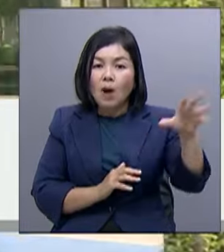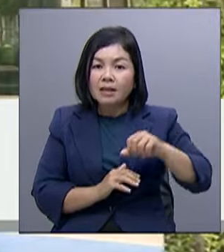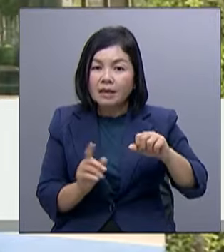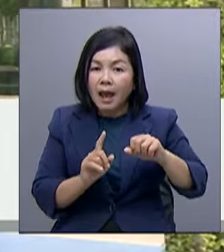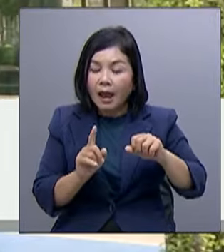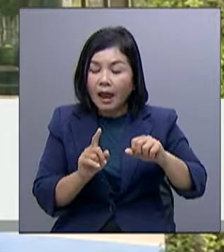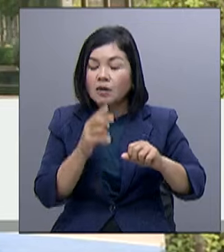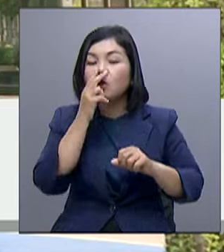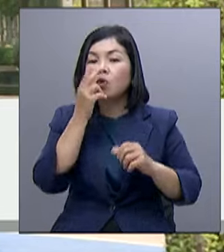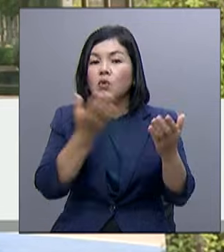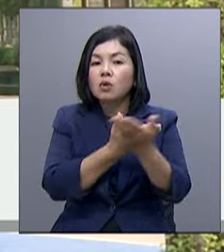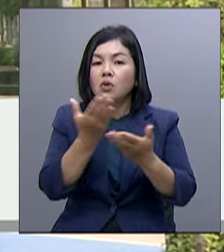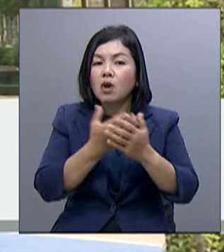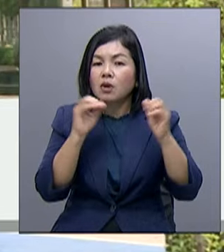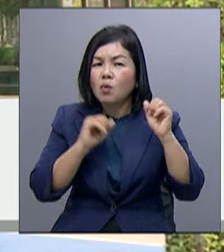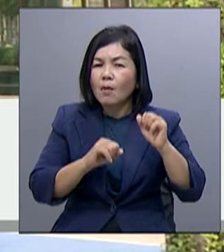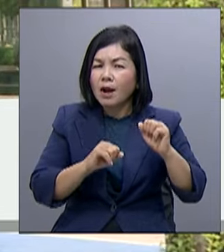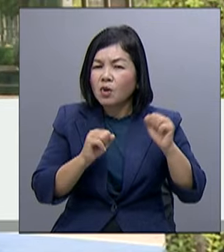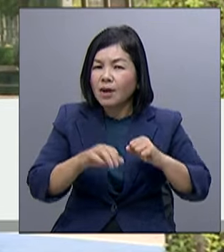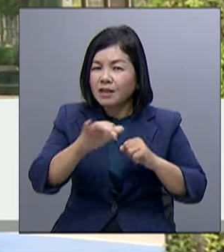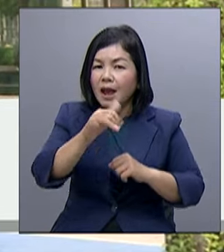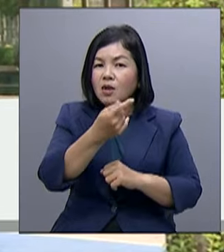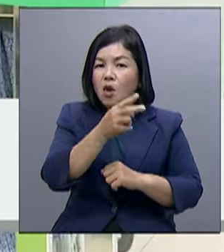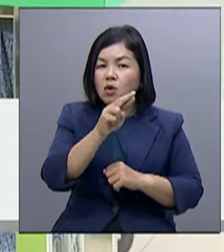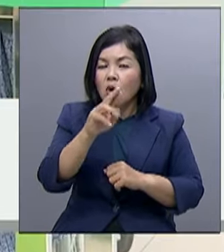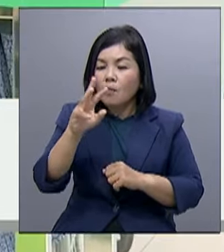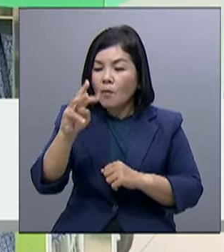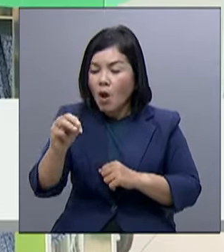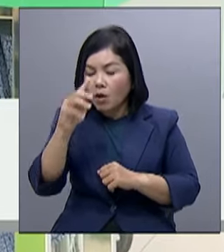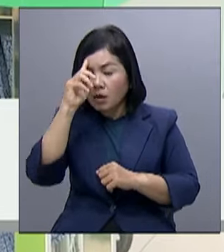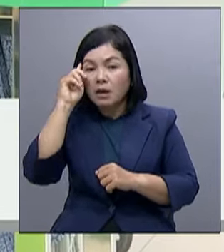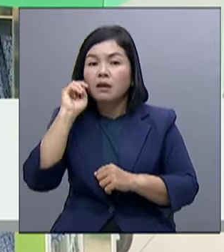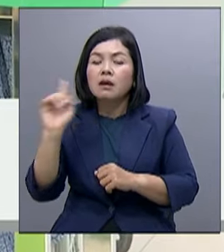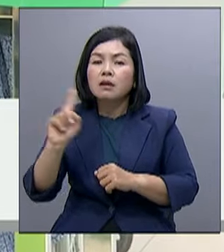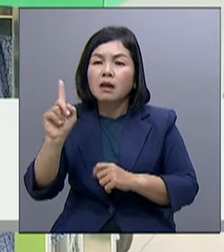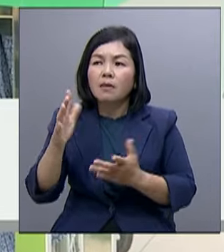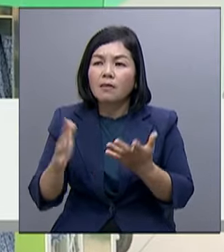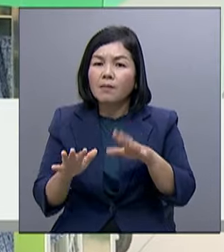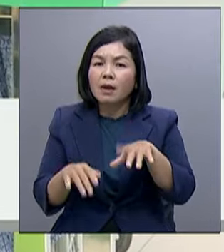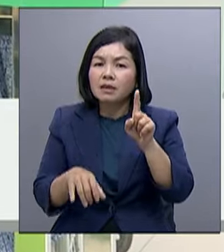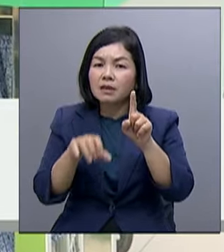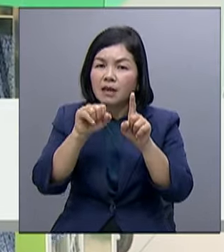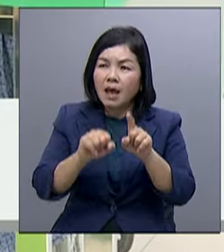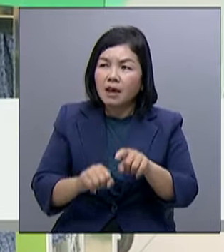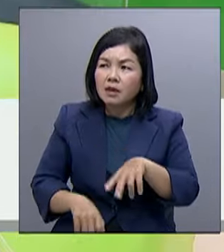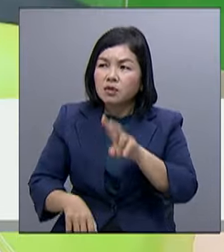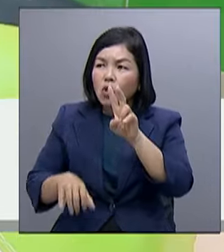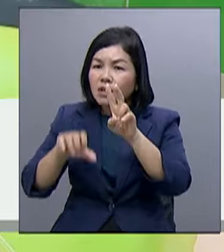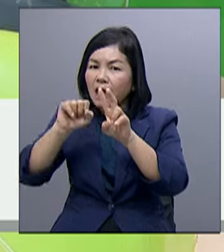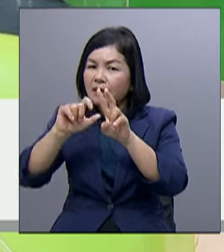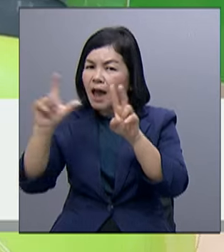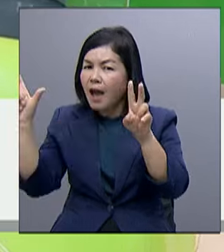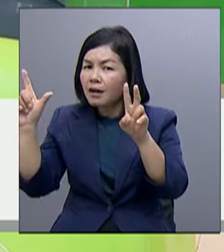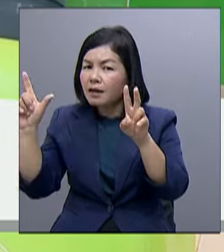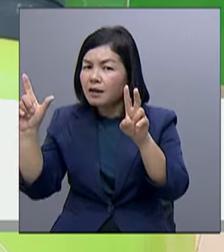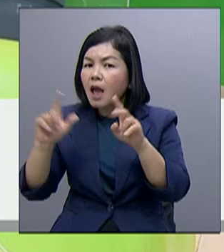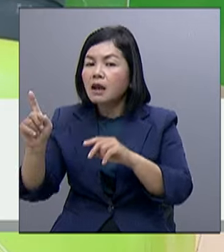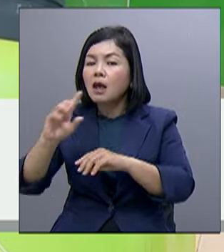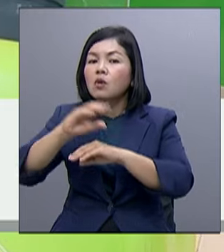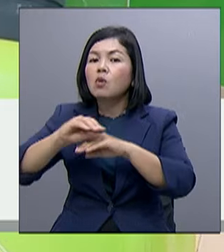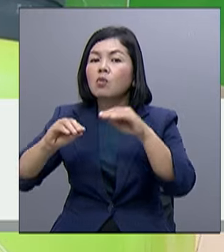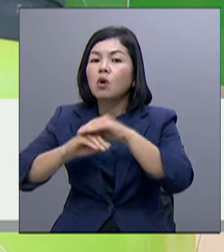กรอบวงเงินแหล่งเงินไปแล้วแต่อีกก้อนสุดท้ายตีกันว่าประมาณ 170,000ถึงประมาณ 200,000ล้านเนี่ยอันนี้จะเป็นการดำเนินโครง